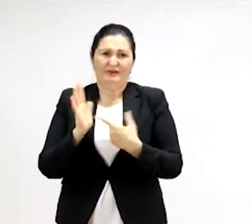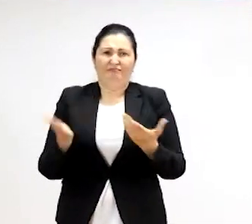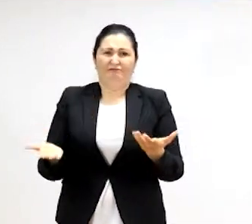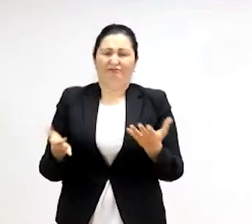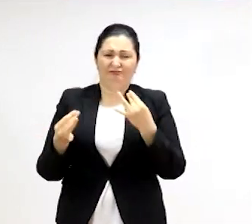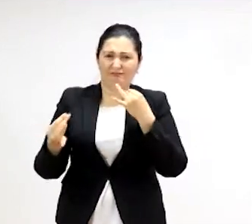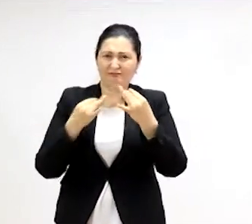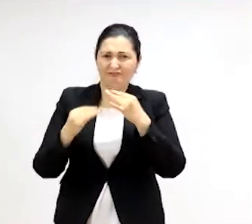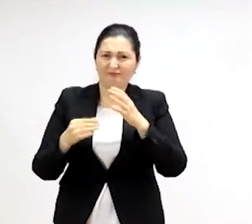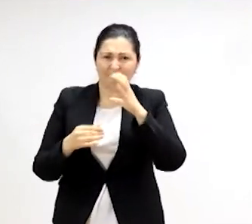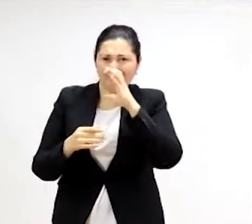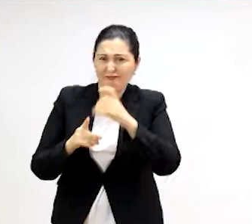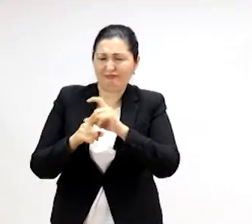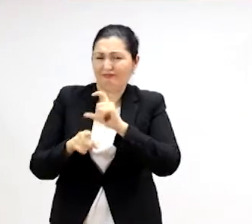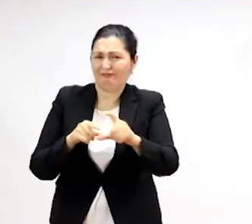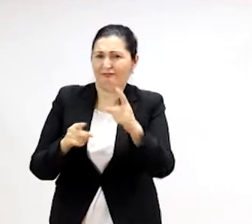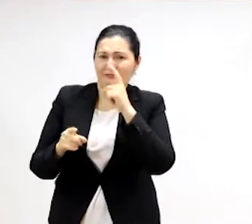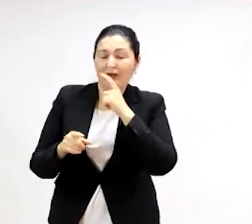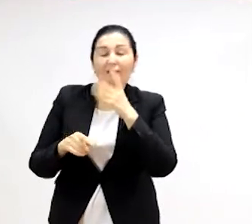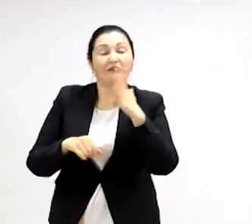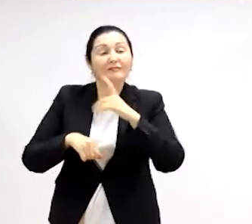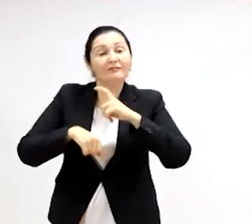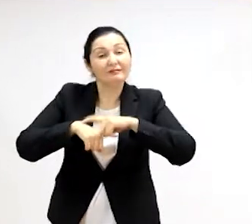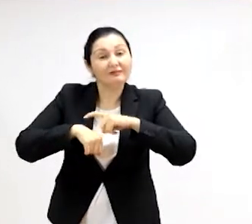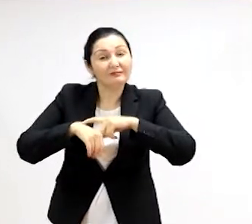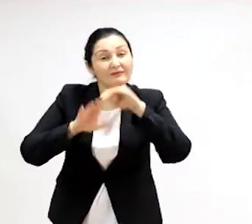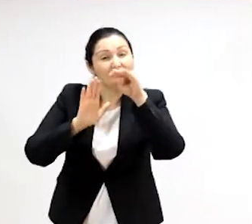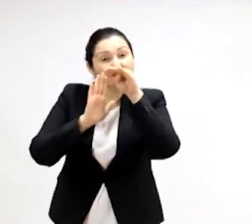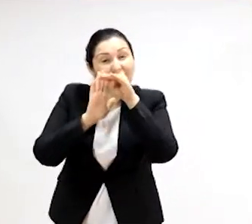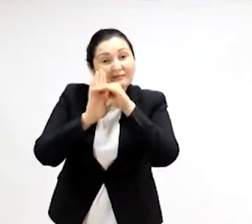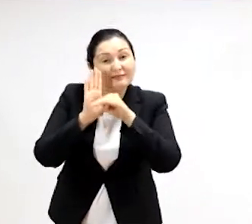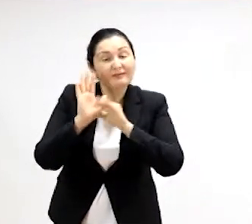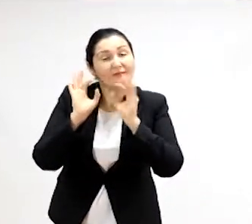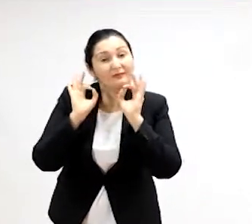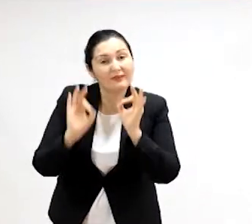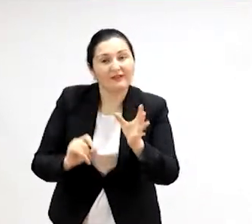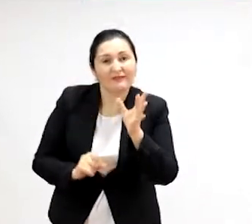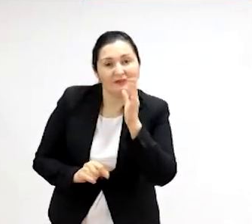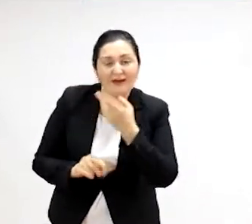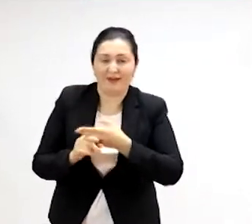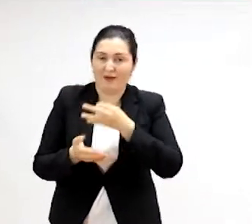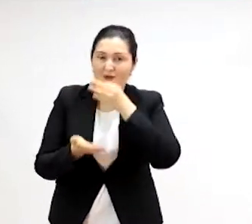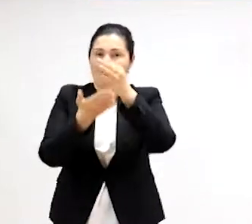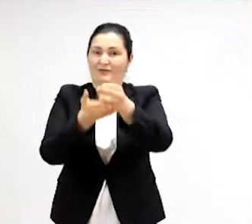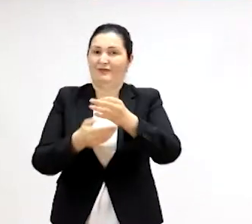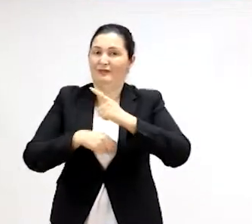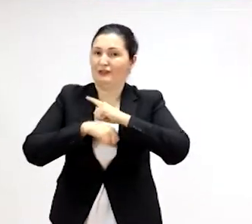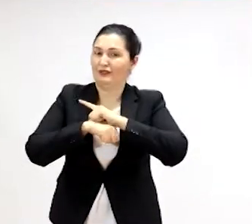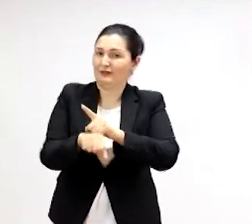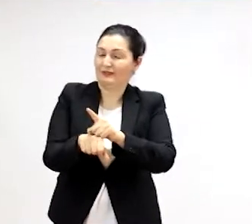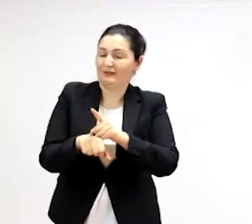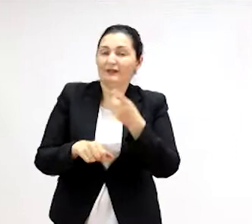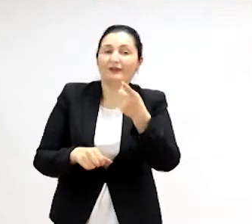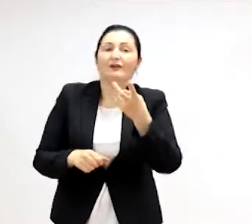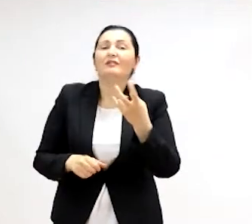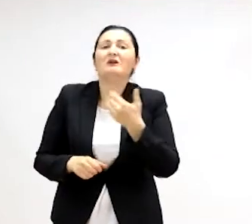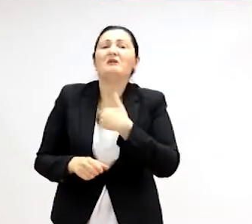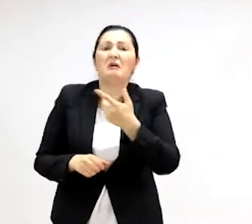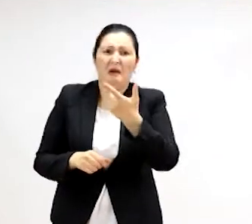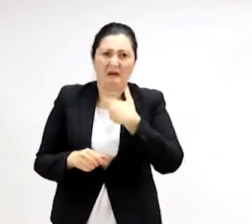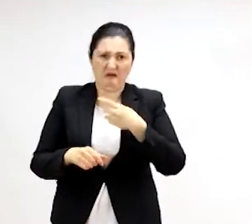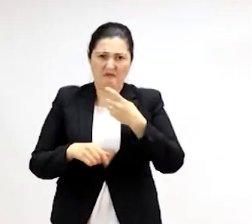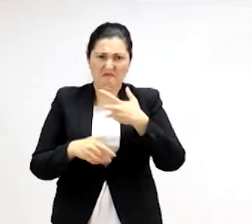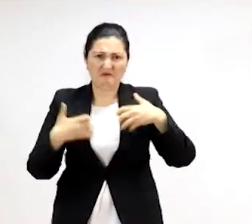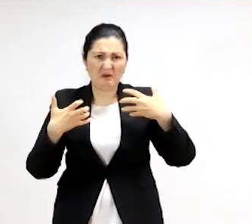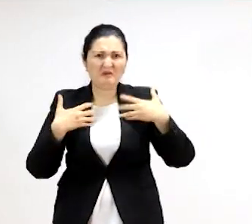гурд. Реҷа ин тақсимоти дурусти вақт аст, ҷавоб дод соат. Барои мо чӣ лозим тақсимоти